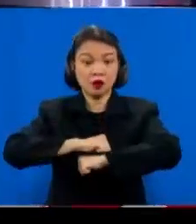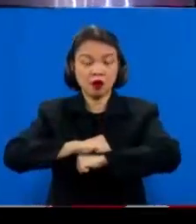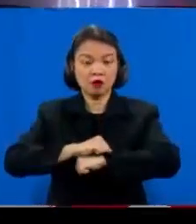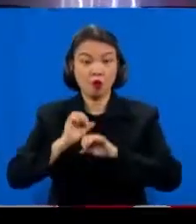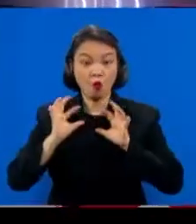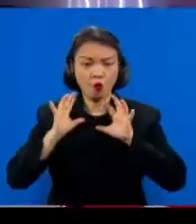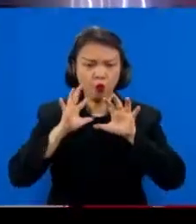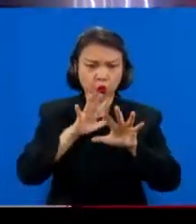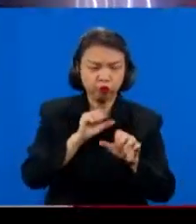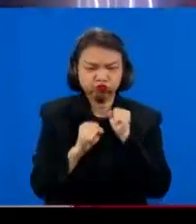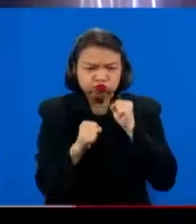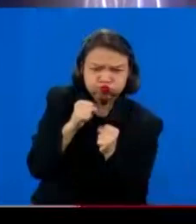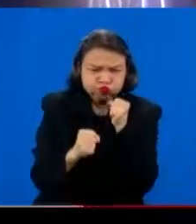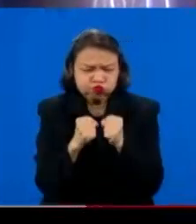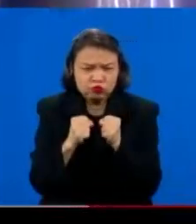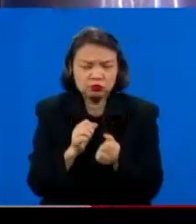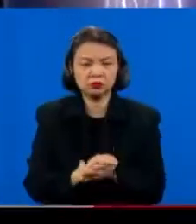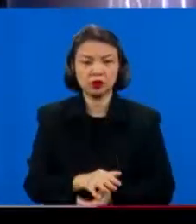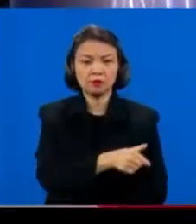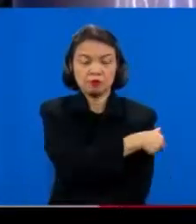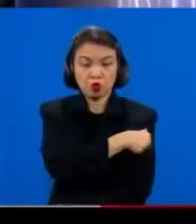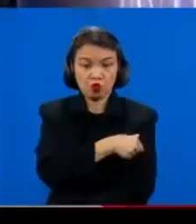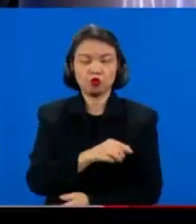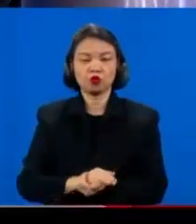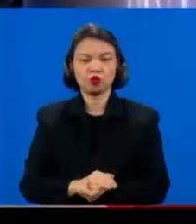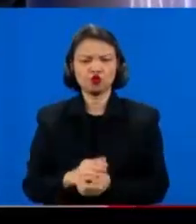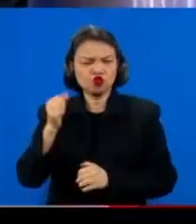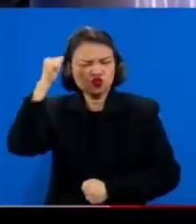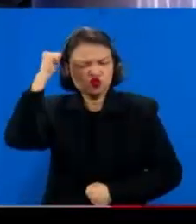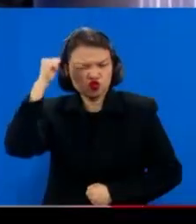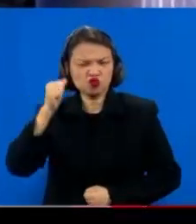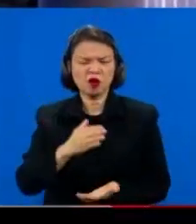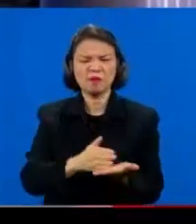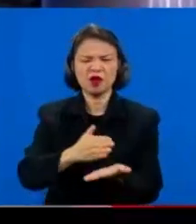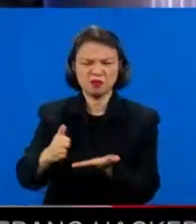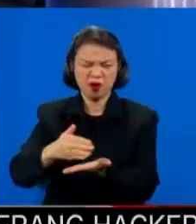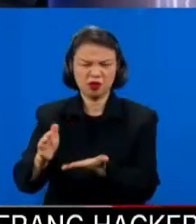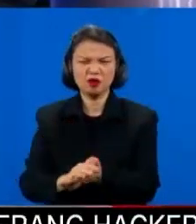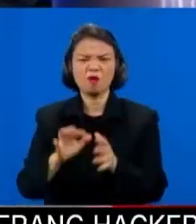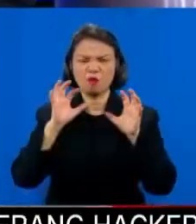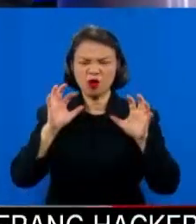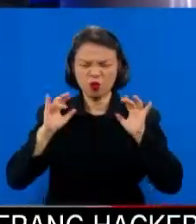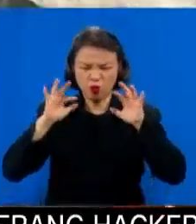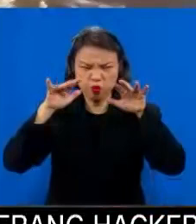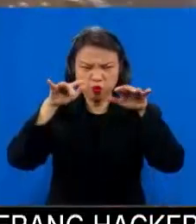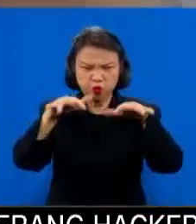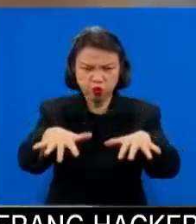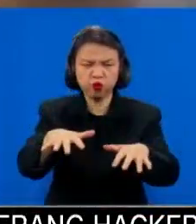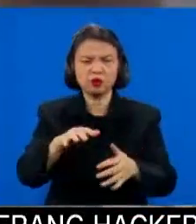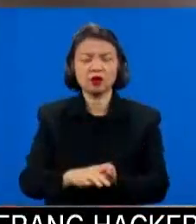warga yang mengantri jatuh pingsan. Panitia pembagian daging kurban pun mengaku kewalahan dengan banyaknya warga yang datang.